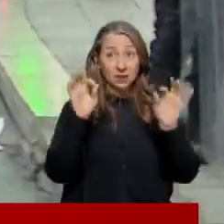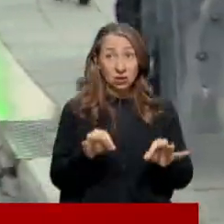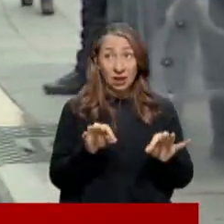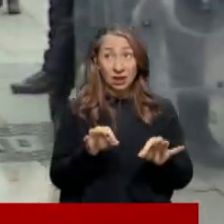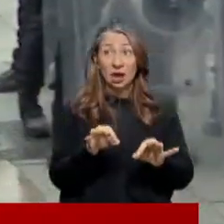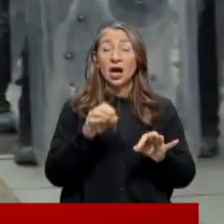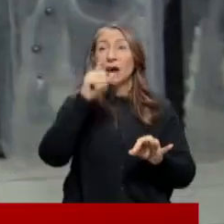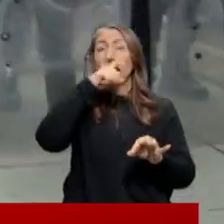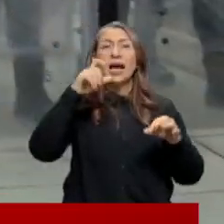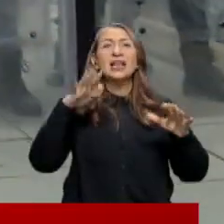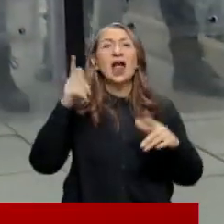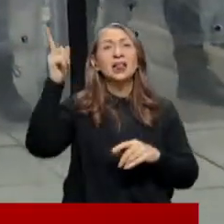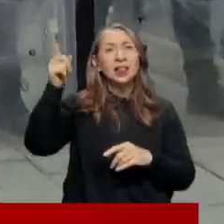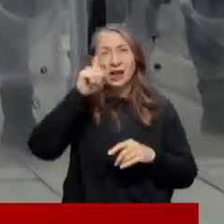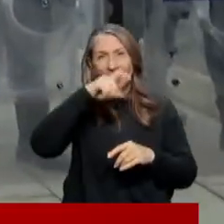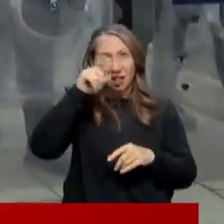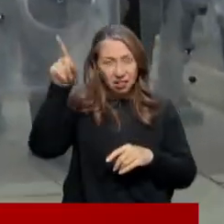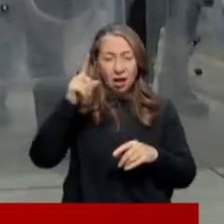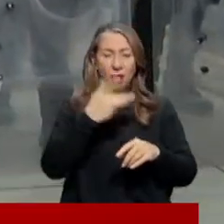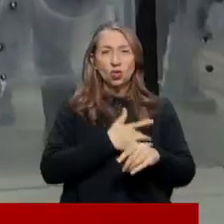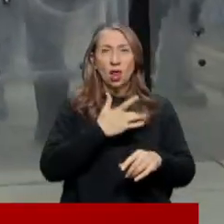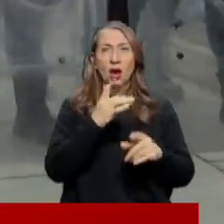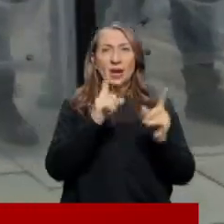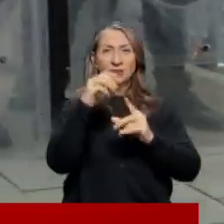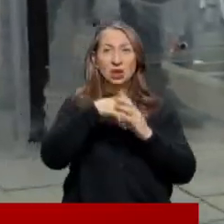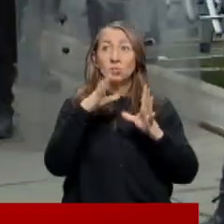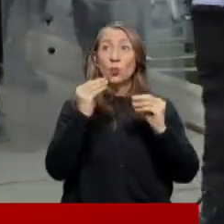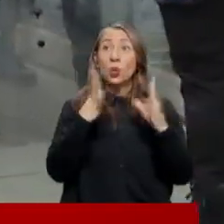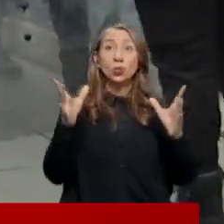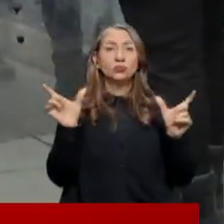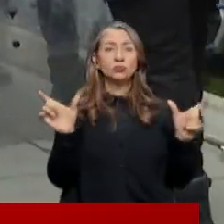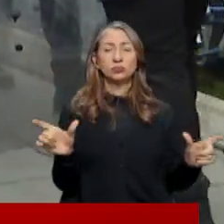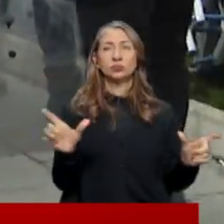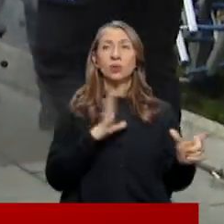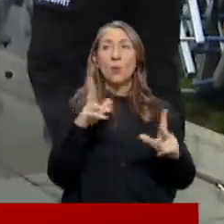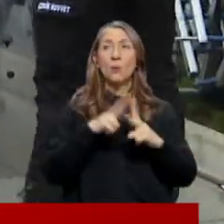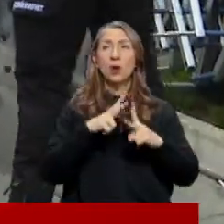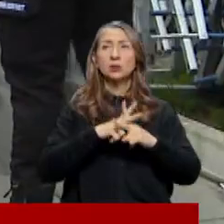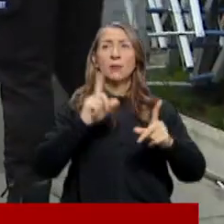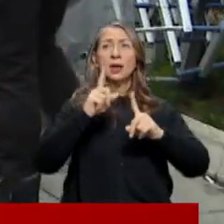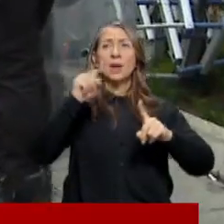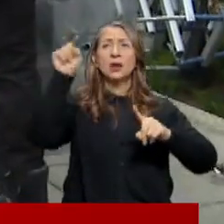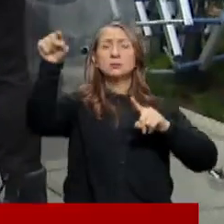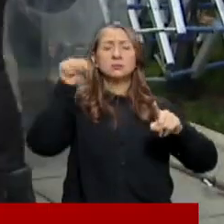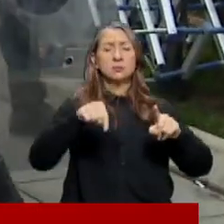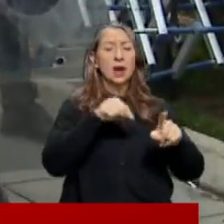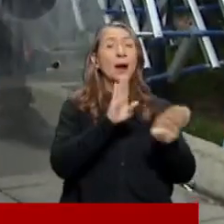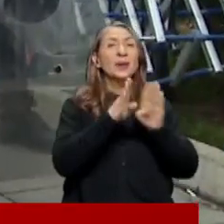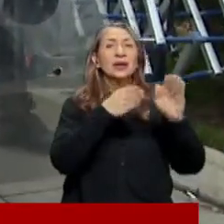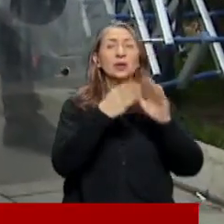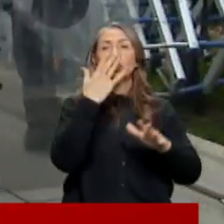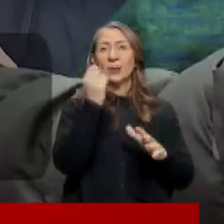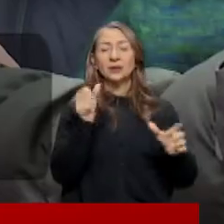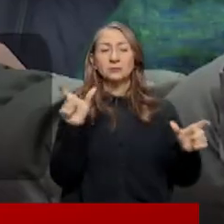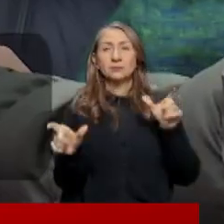itibaren Kartal'daki Anadolu Adliyesi önünde geniş güvenlik önlemleri var. Polis adliyenin her giriş kapısında